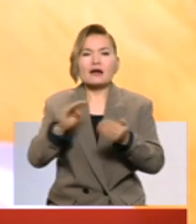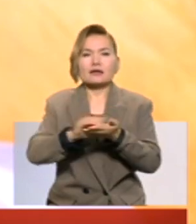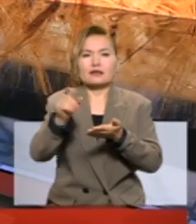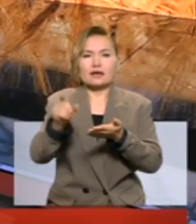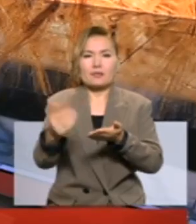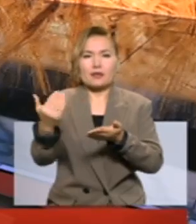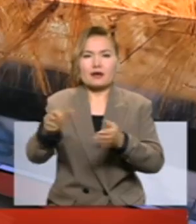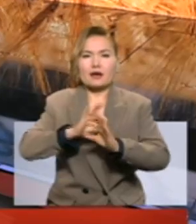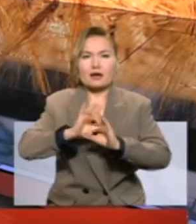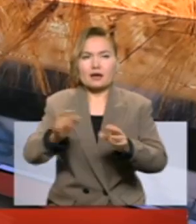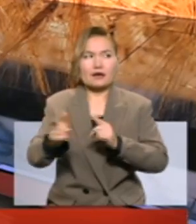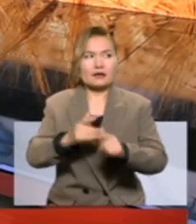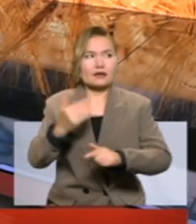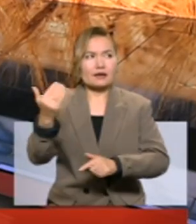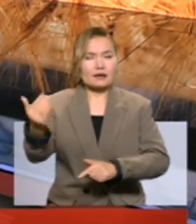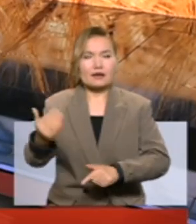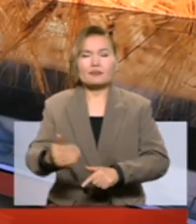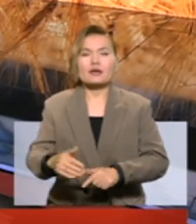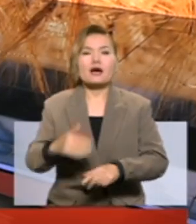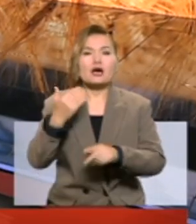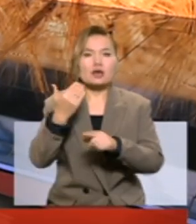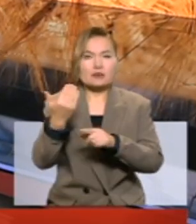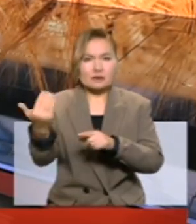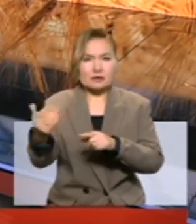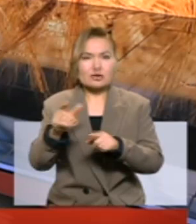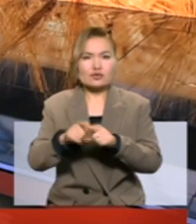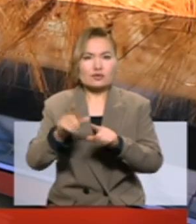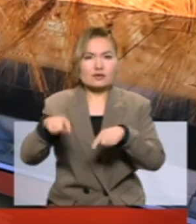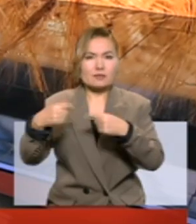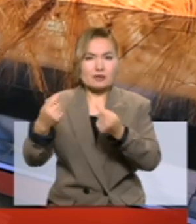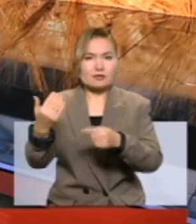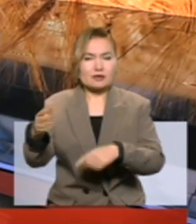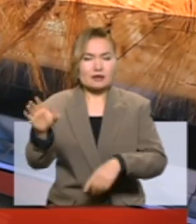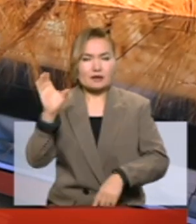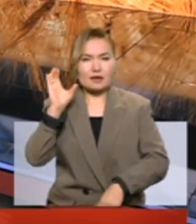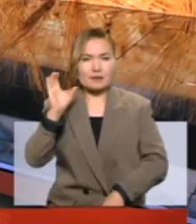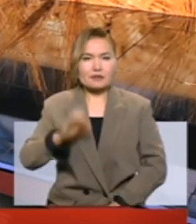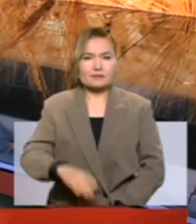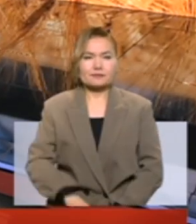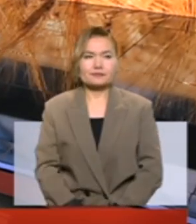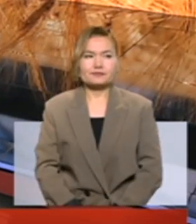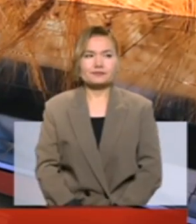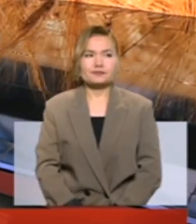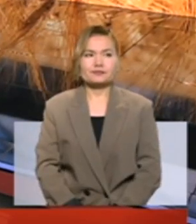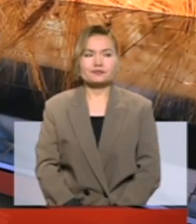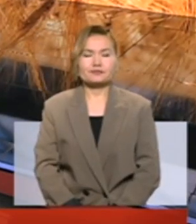Ая Мүтәлі айтып береді. Ая, сөз кезегі өзіңізде.